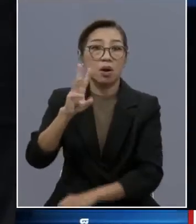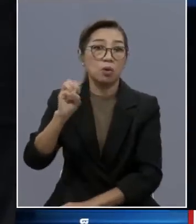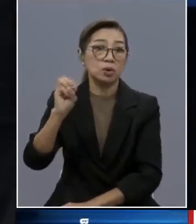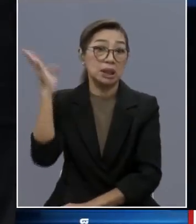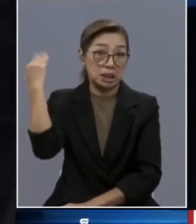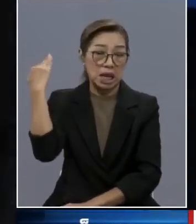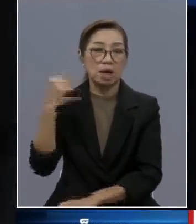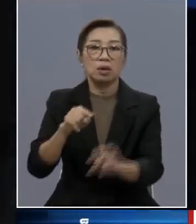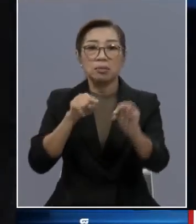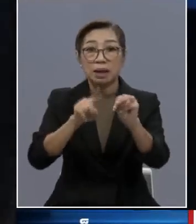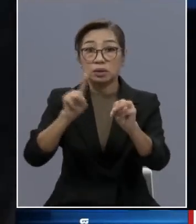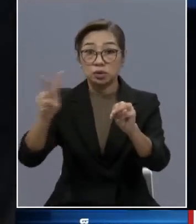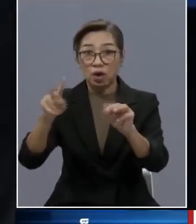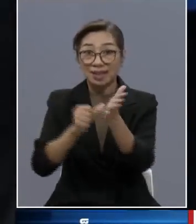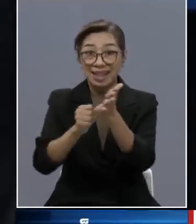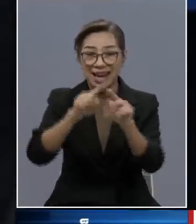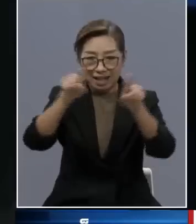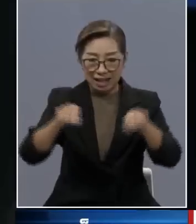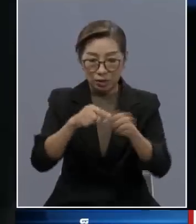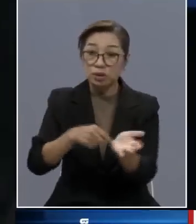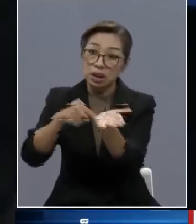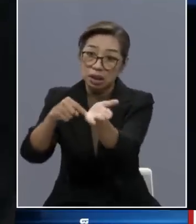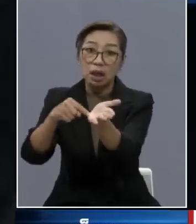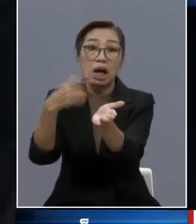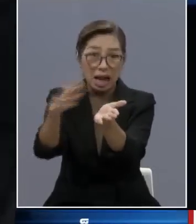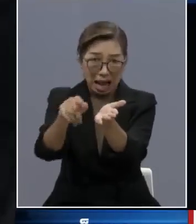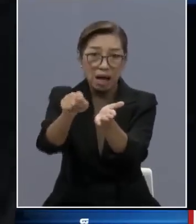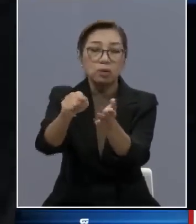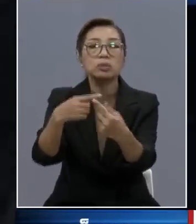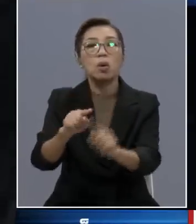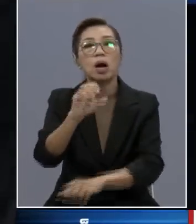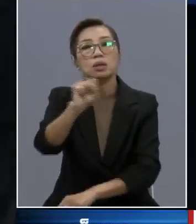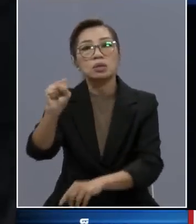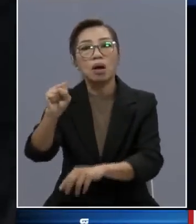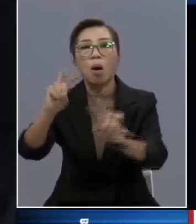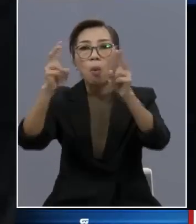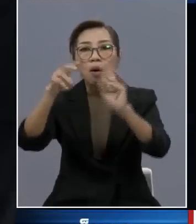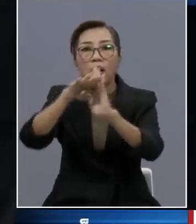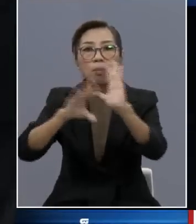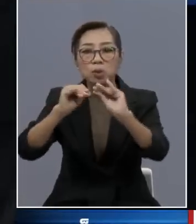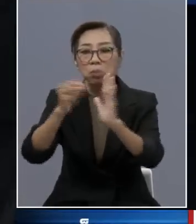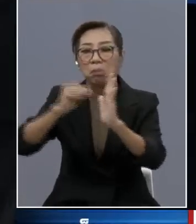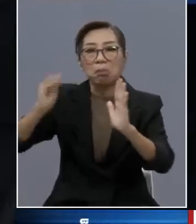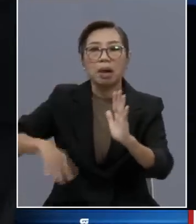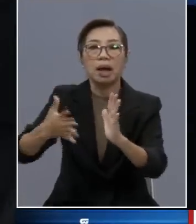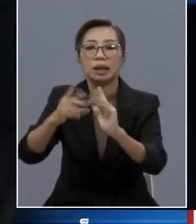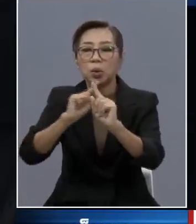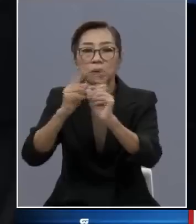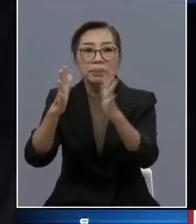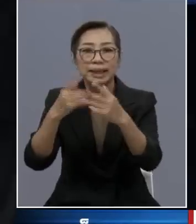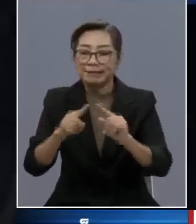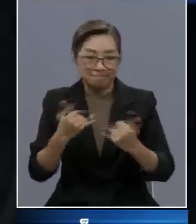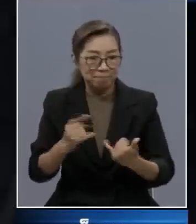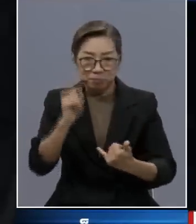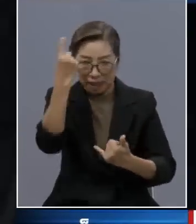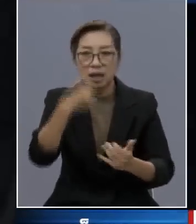ปสู่สภาแล้วนะครับแต่ว่าไม่มีการบรรจุสำหรับครั้งนี้นะครับผมคิดว่าน่าจะประสบความสำเร็จลุล่วงไปได้ดูดียังมี